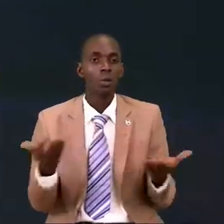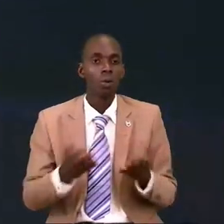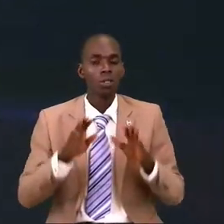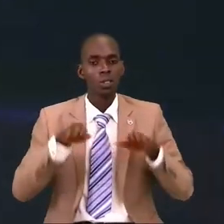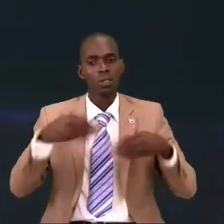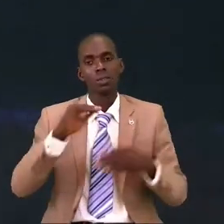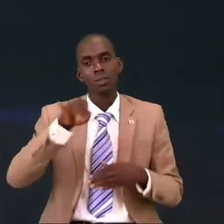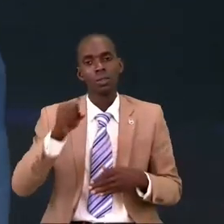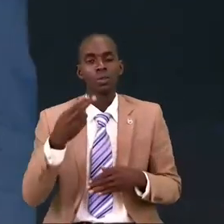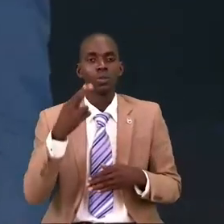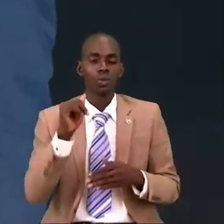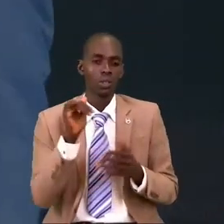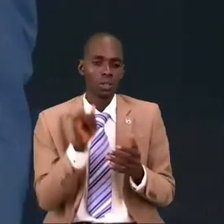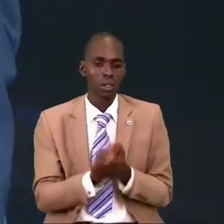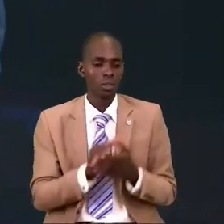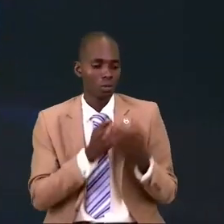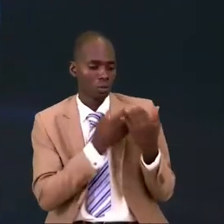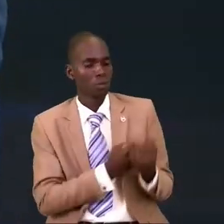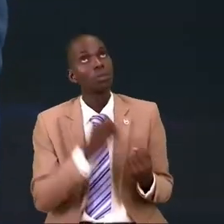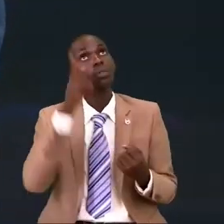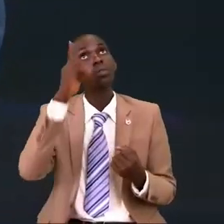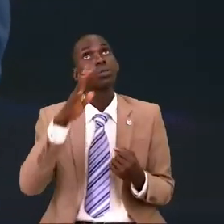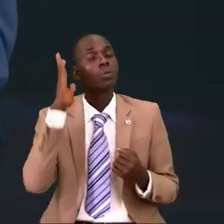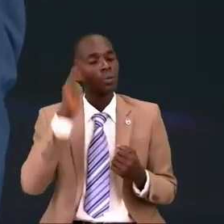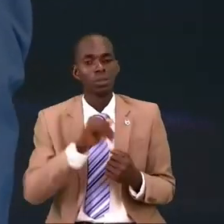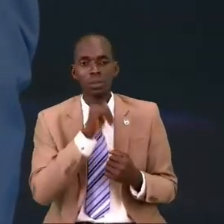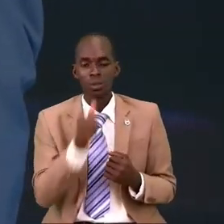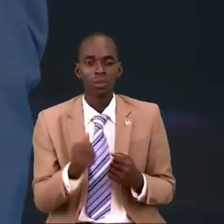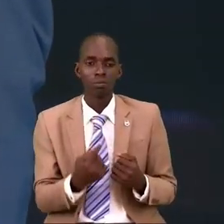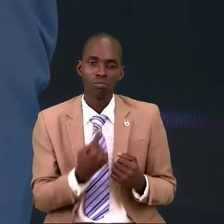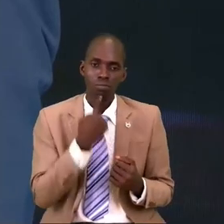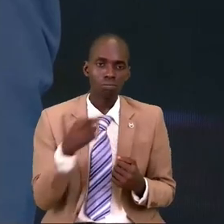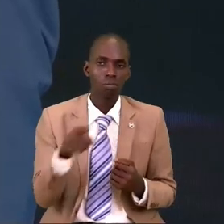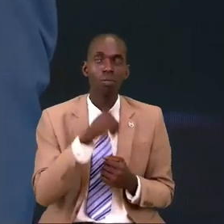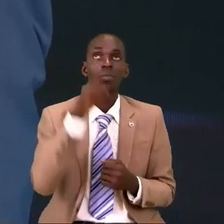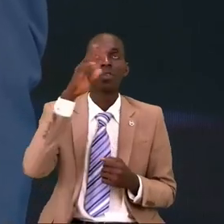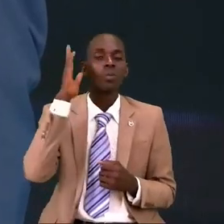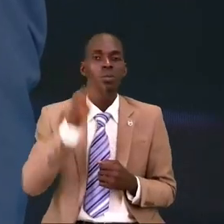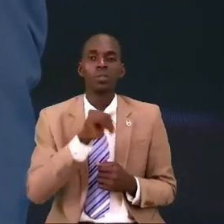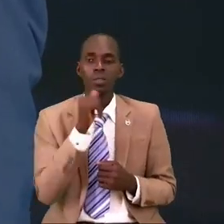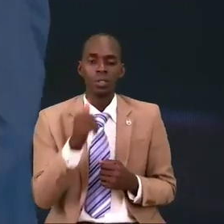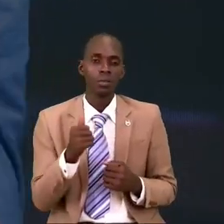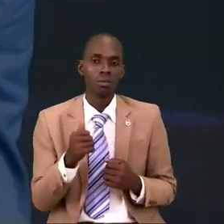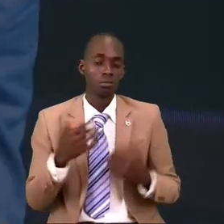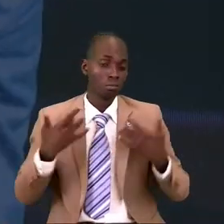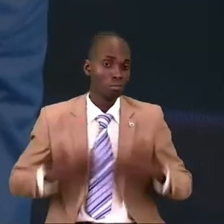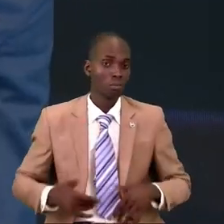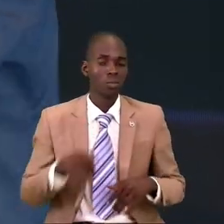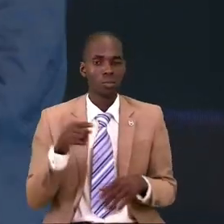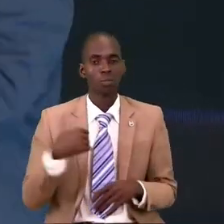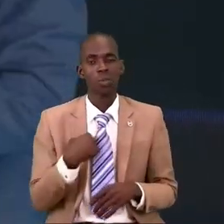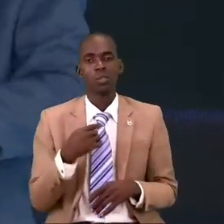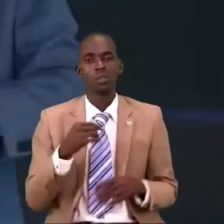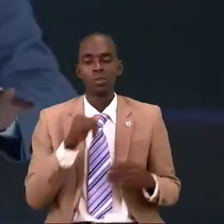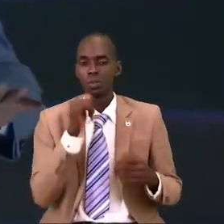pas me décevoir. La même chose avec nous. Il a tout donné à son fils,